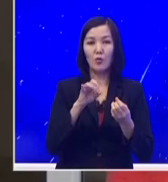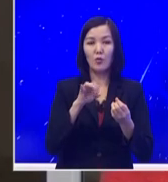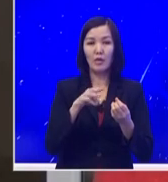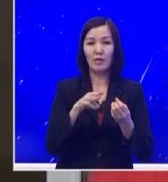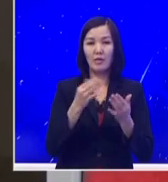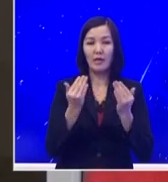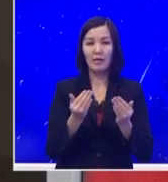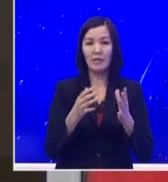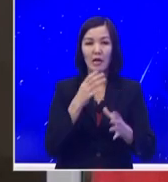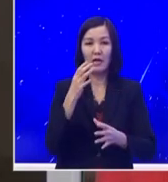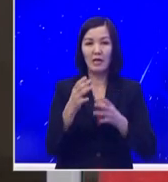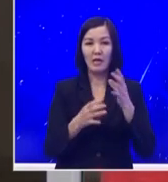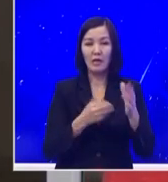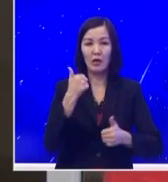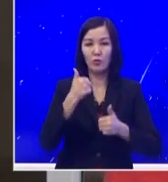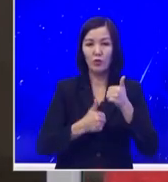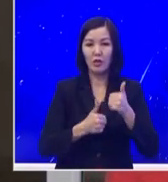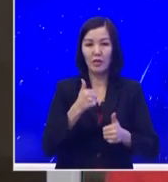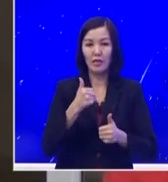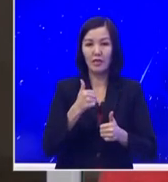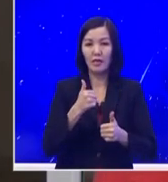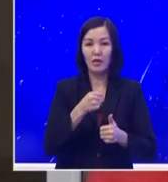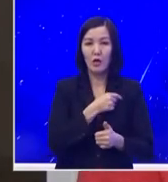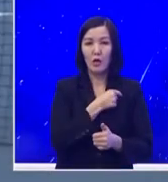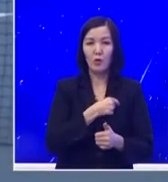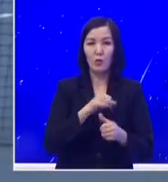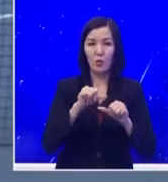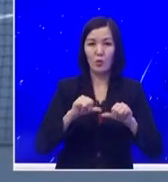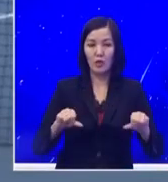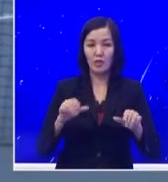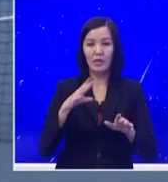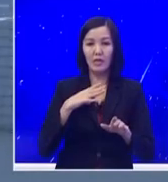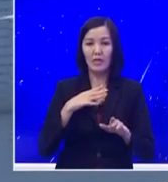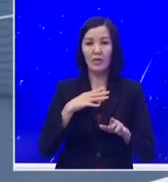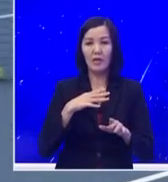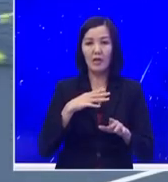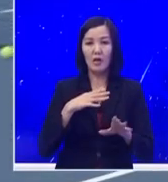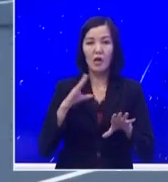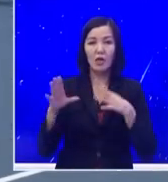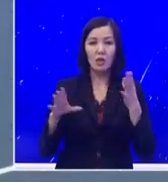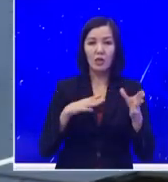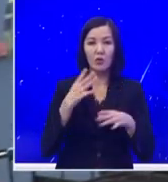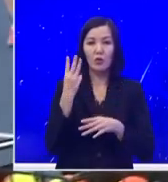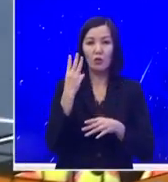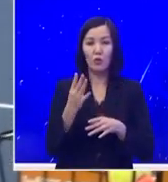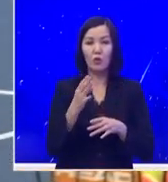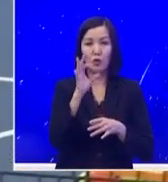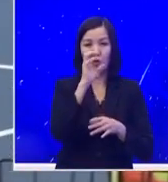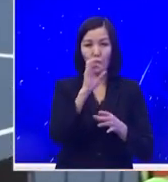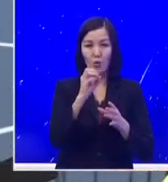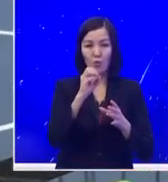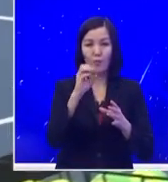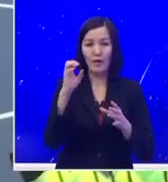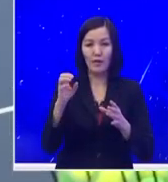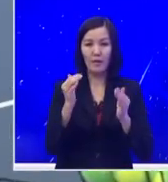қазір халықаралық турнирларда төрешілік етеді. Оқушылардың жаттығуына 4 түрлі доп пайдаланылады. Олар